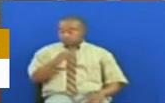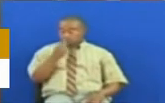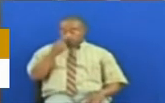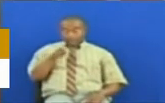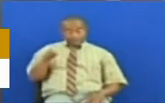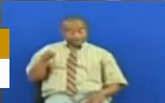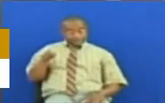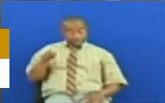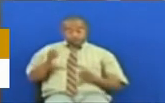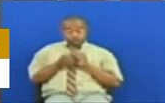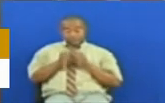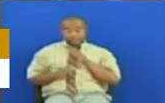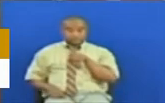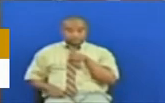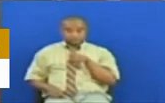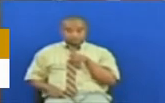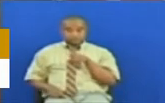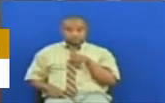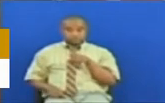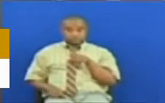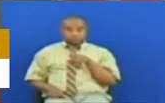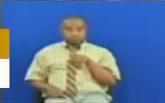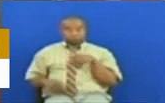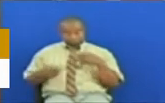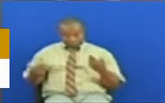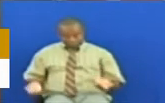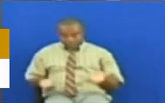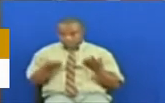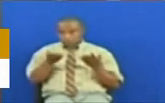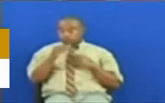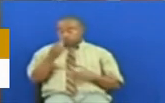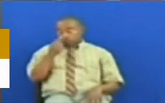wa hili, unaweza ukaja ukaona mheshimiwa spika kwamba